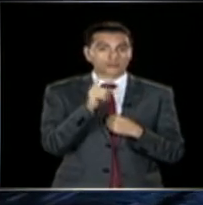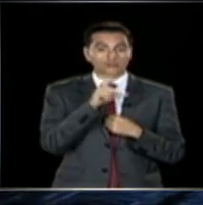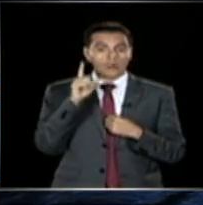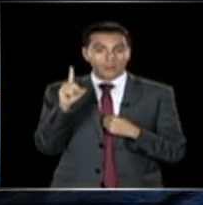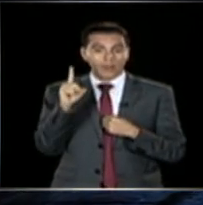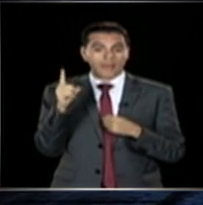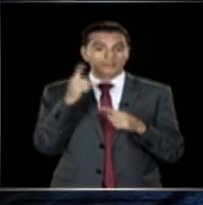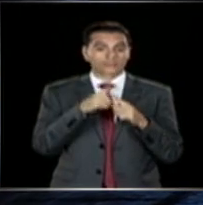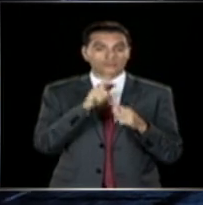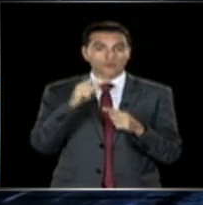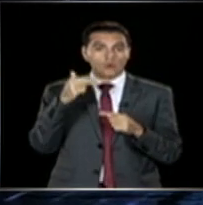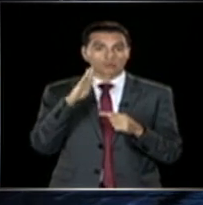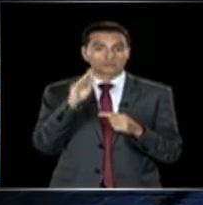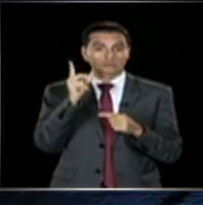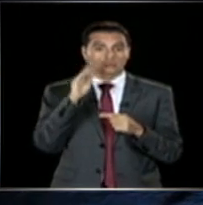أغسطس،